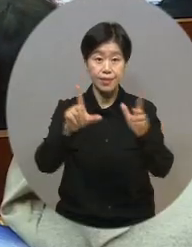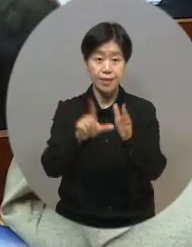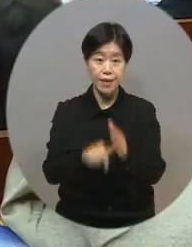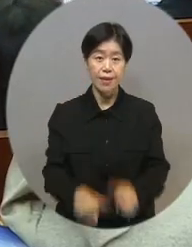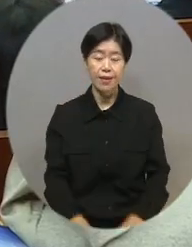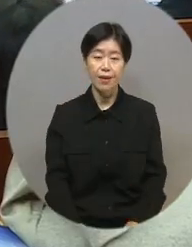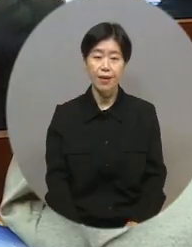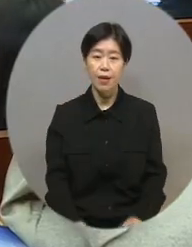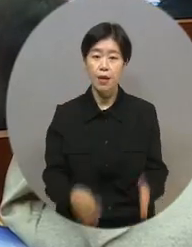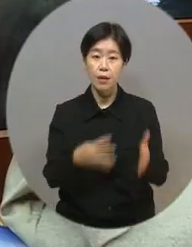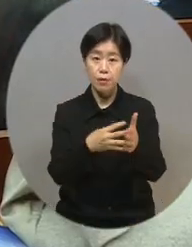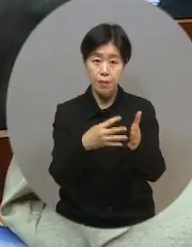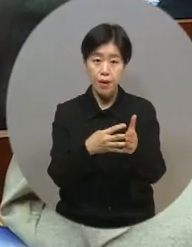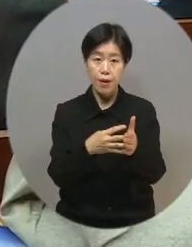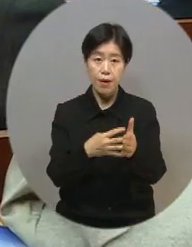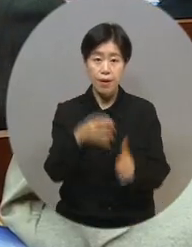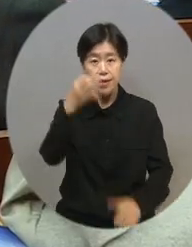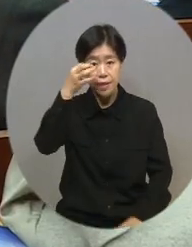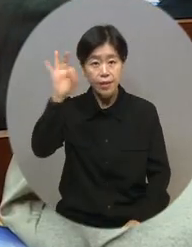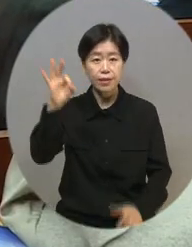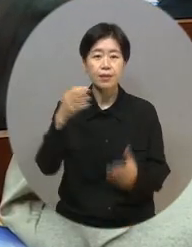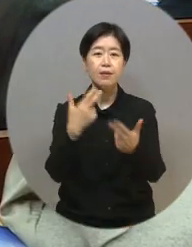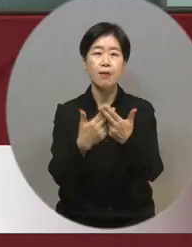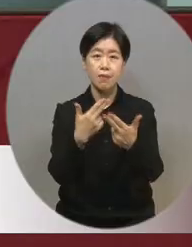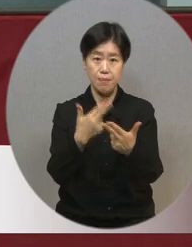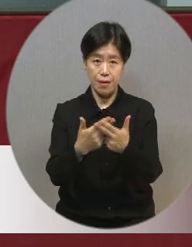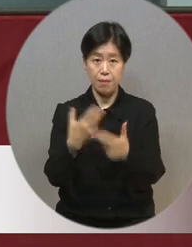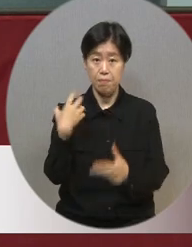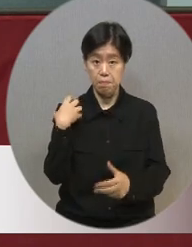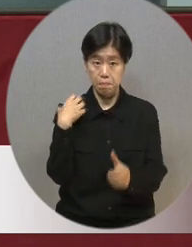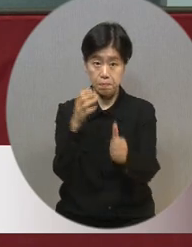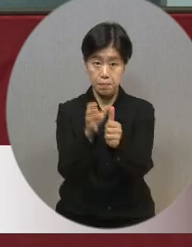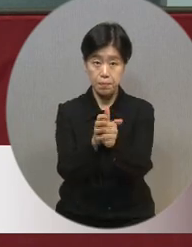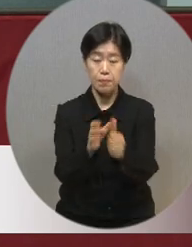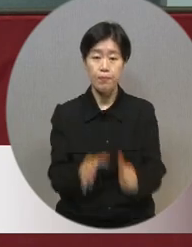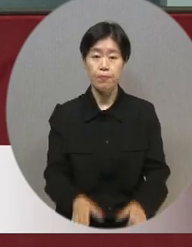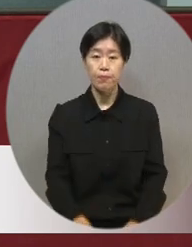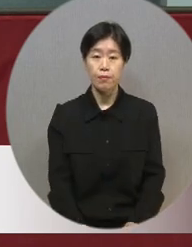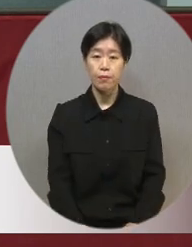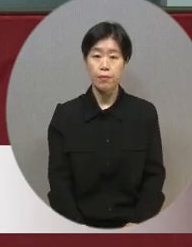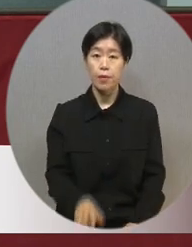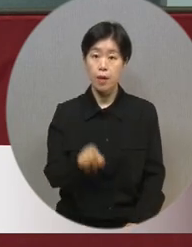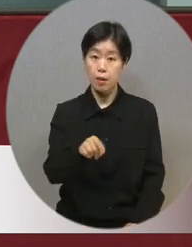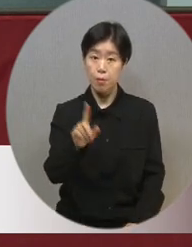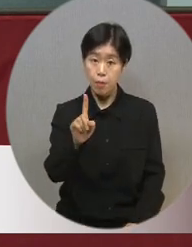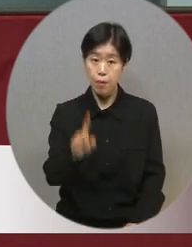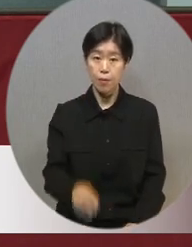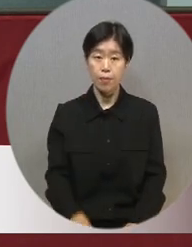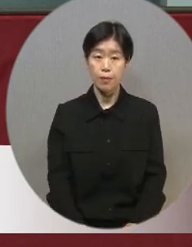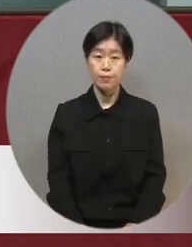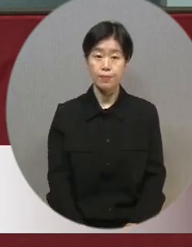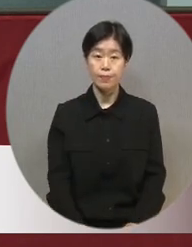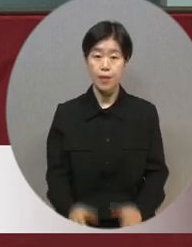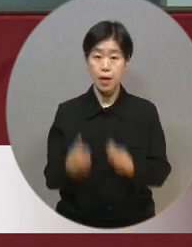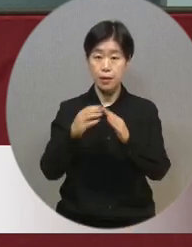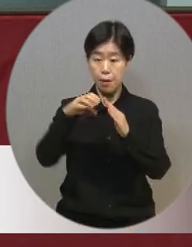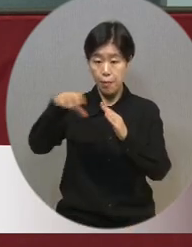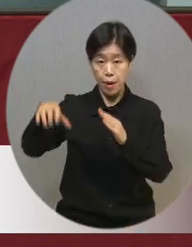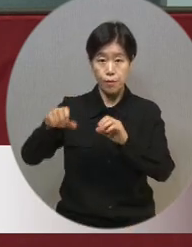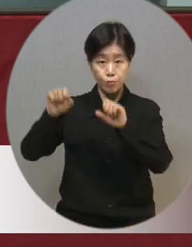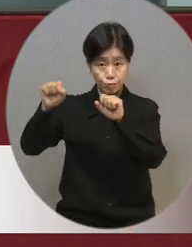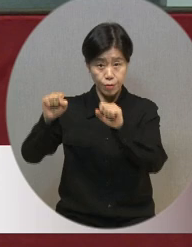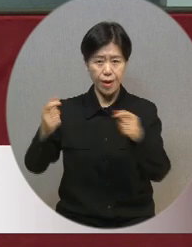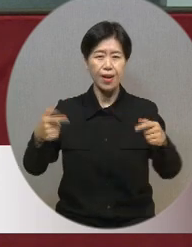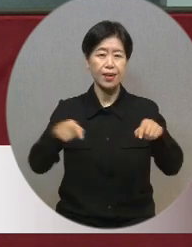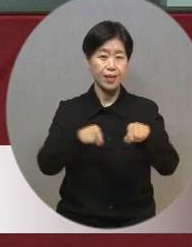글로벌 신지식인 인증협회가 주최했습니다. 이 운동은 새마을 운동과